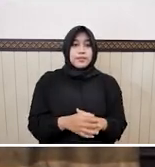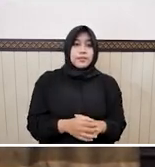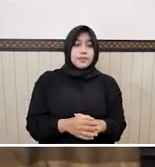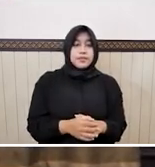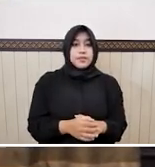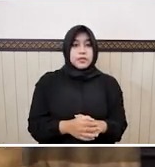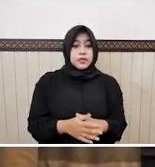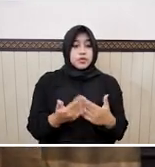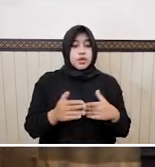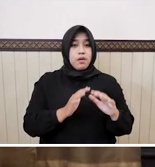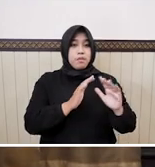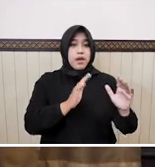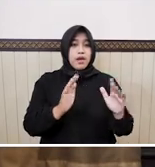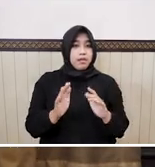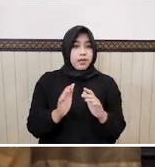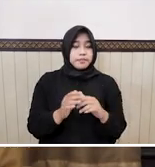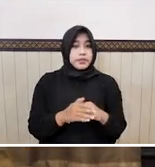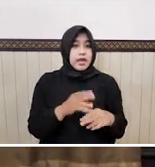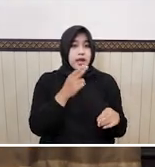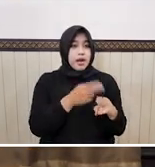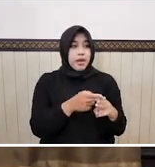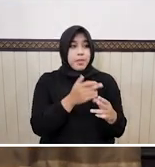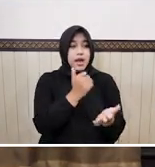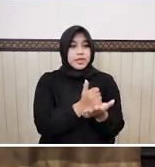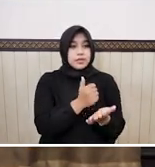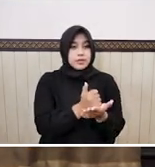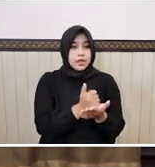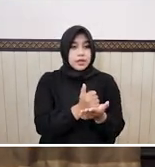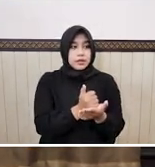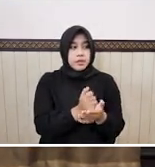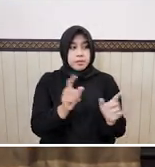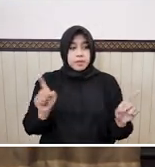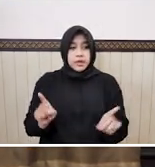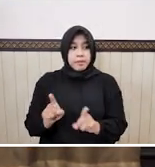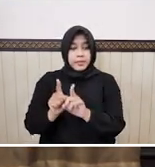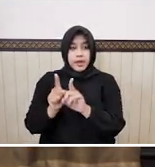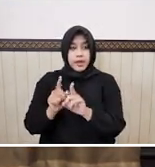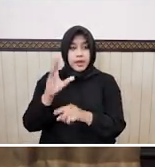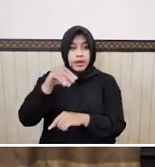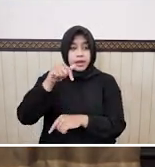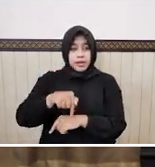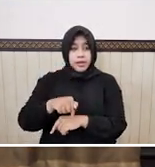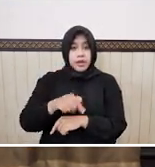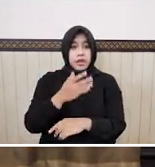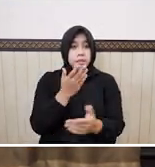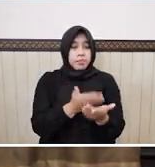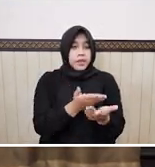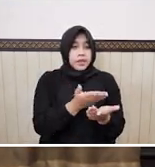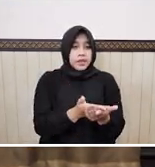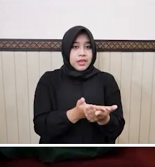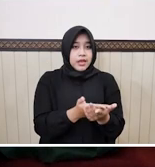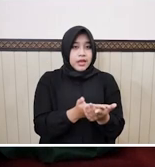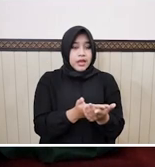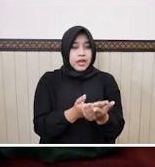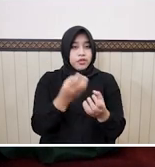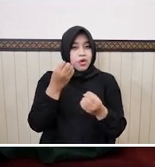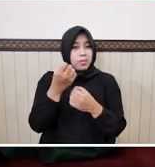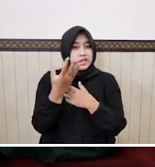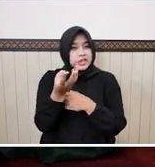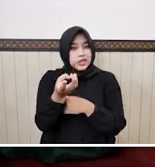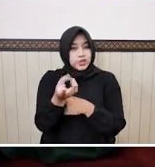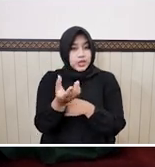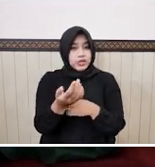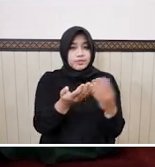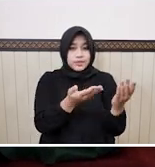selama ini sudah banyak sekali melakukan pendampingan dan hari ini kita minta secuil ilmu nya